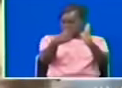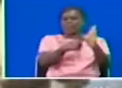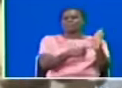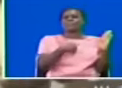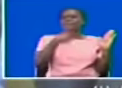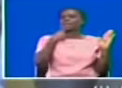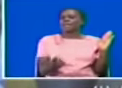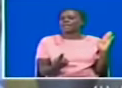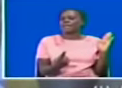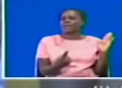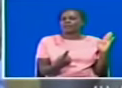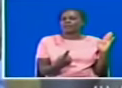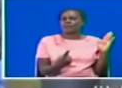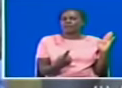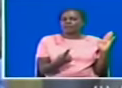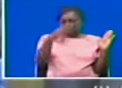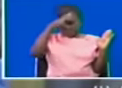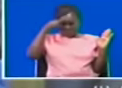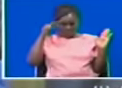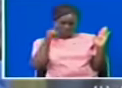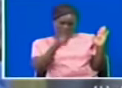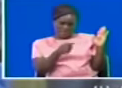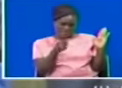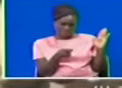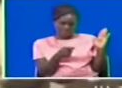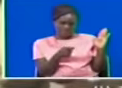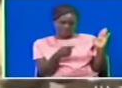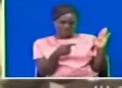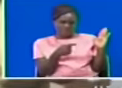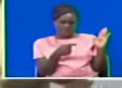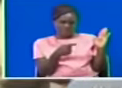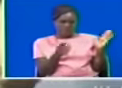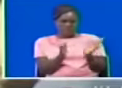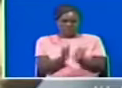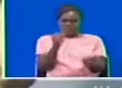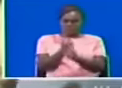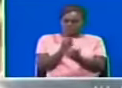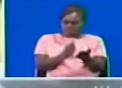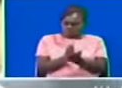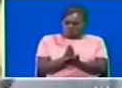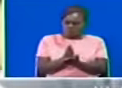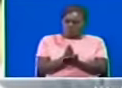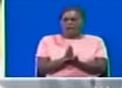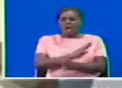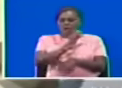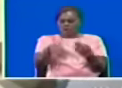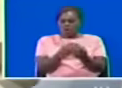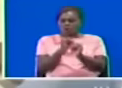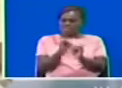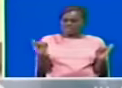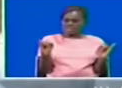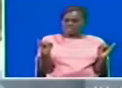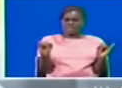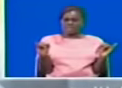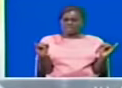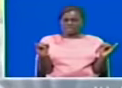tutamwambia. Manake hilo, hilo tulichaguliwa na wananchi. Kuhakikisha kwamba kila kitu kiko wazi.